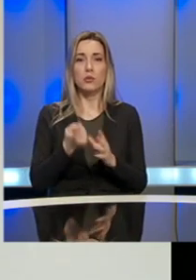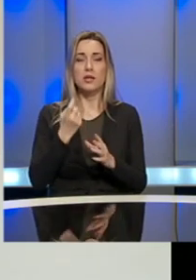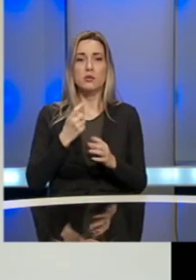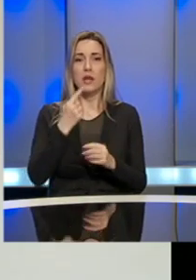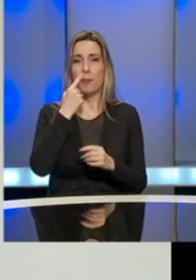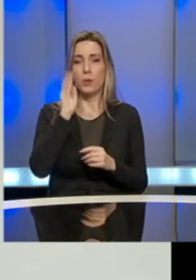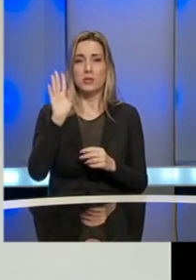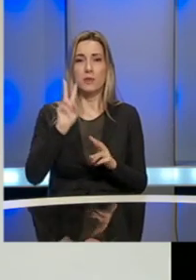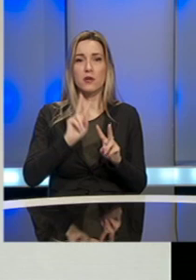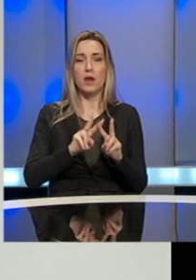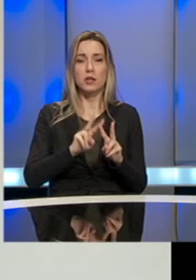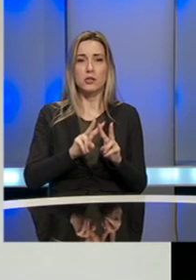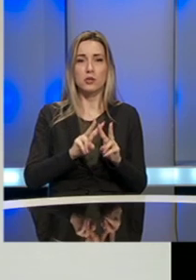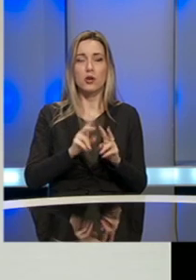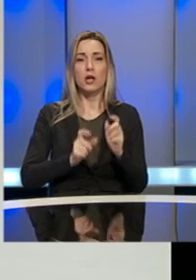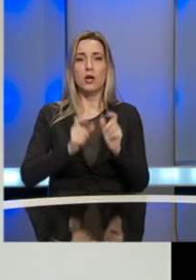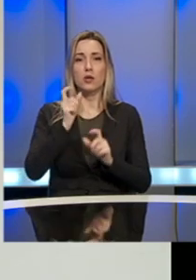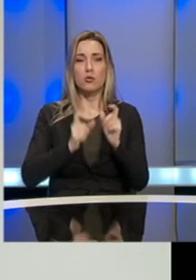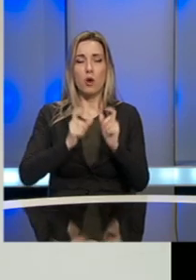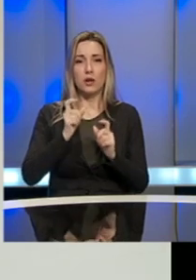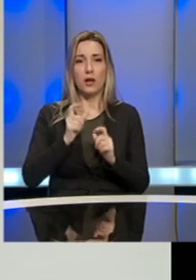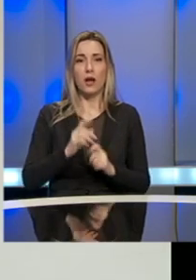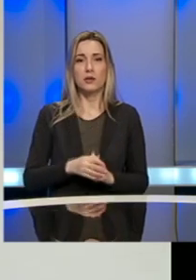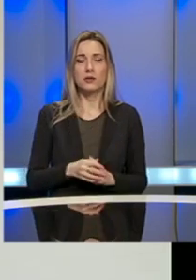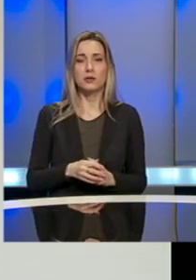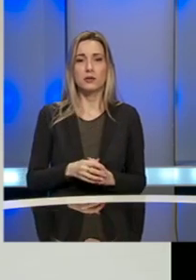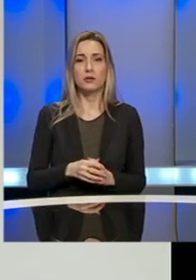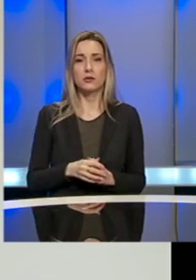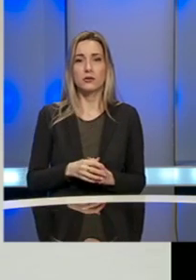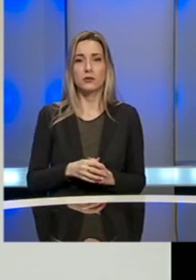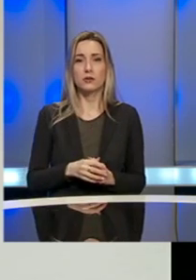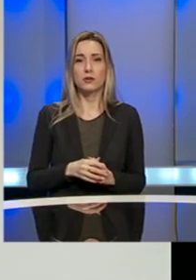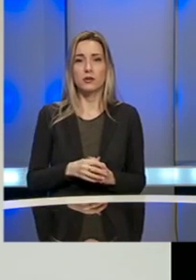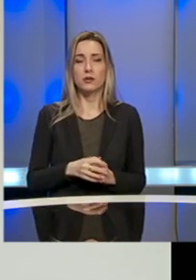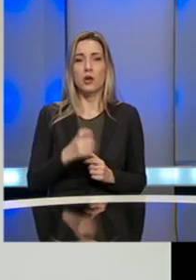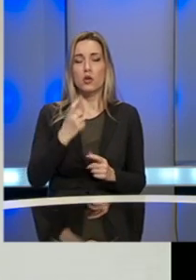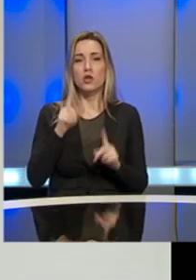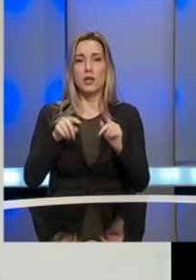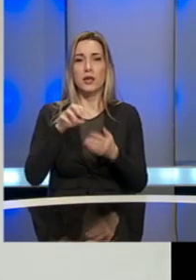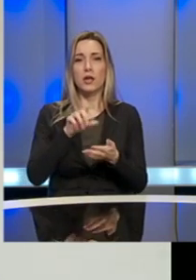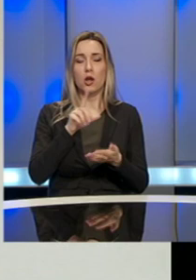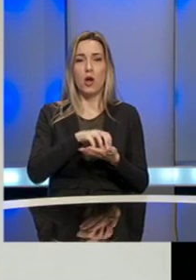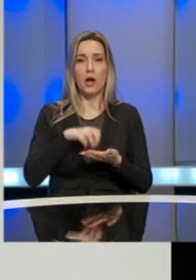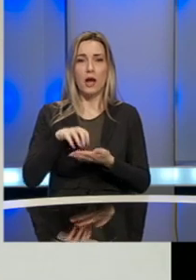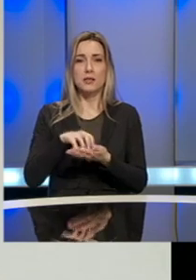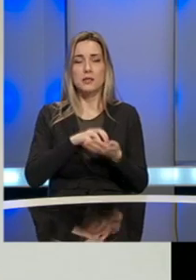Moskve, Washington DC-a, New Yorka i nisam sad nešto sigurno koja je lokacija, ali mislim da su to